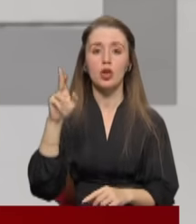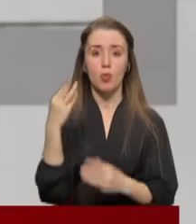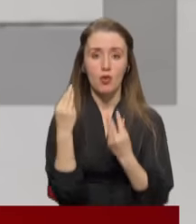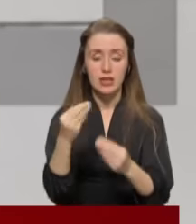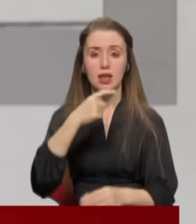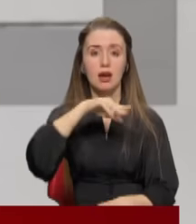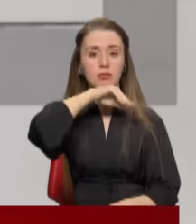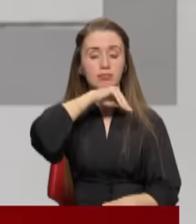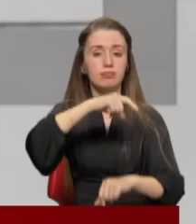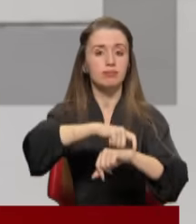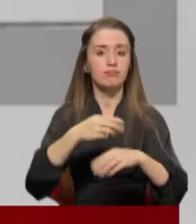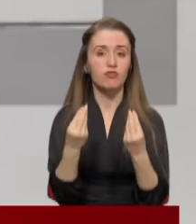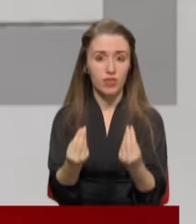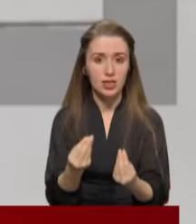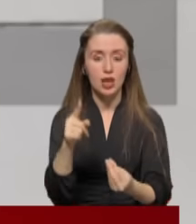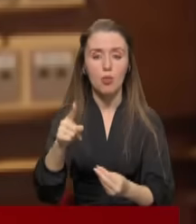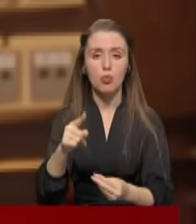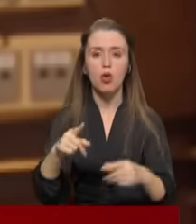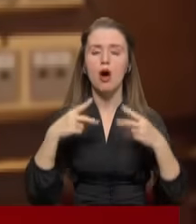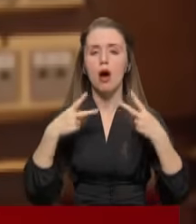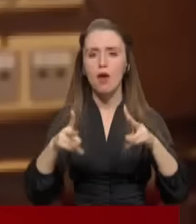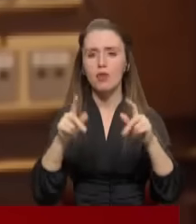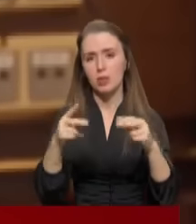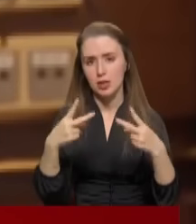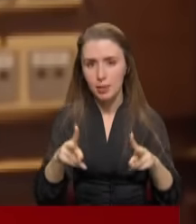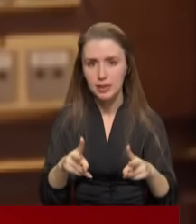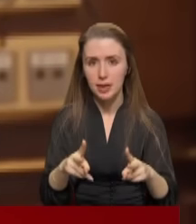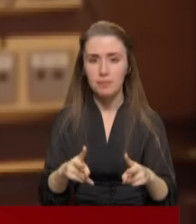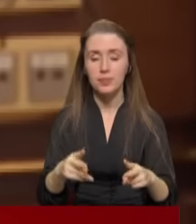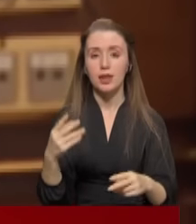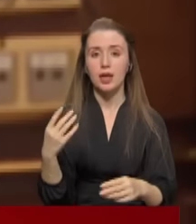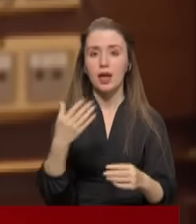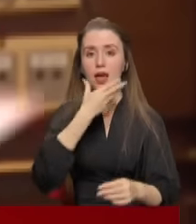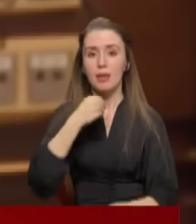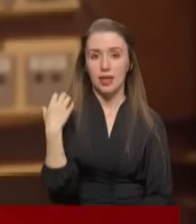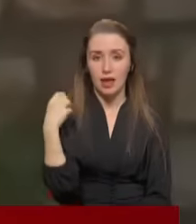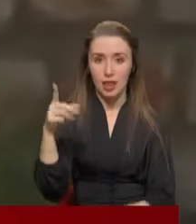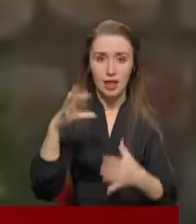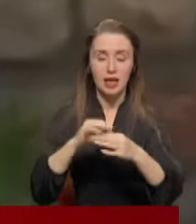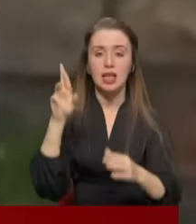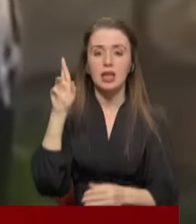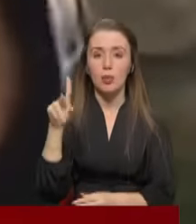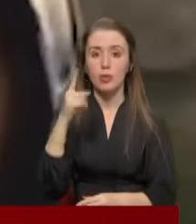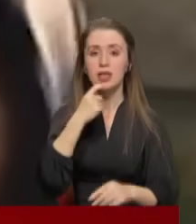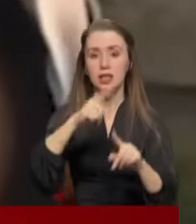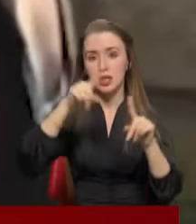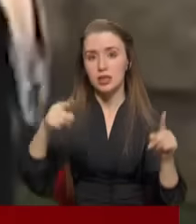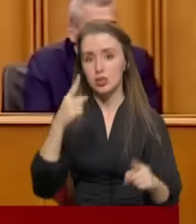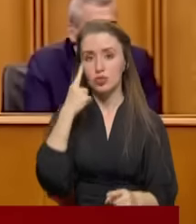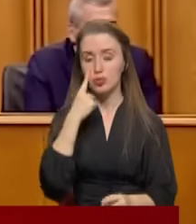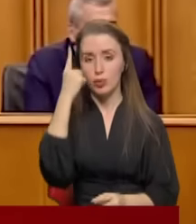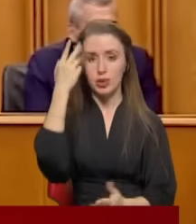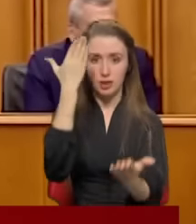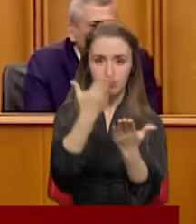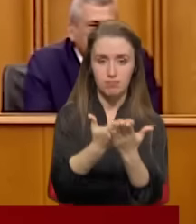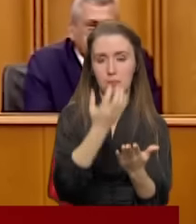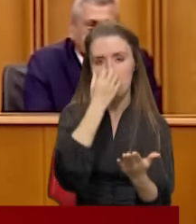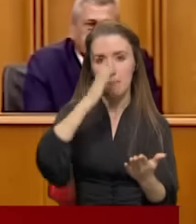hastalık raporu verdiğinde Erdoğan af yetkisini kullanabiliyor. Emekli General Çetin Doğan'la ilgili rapor bir yıldır Cumhurbaşkanı'nın önünde.